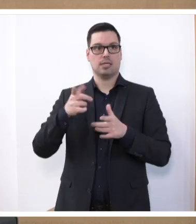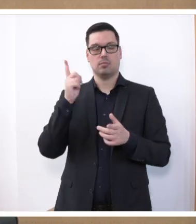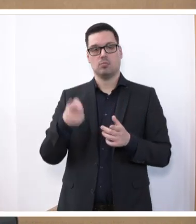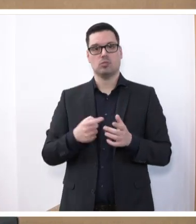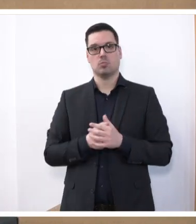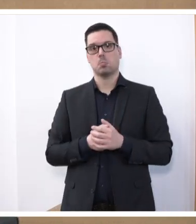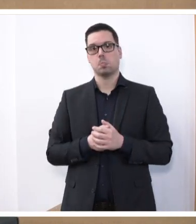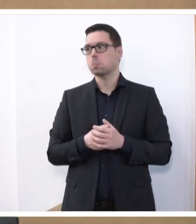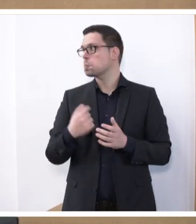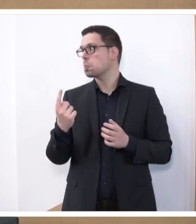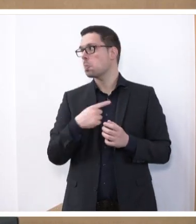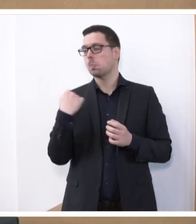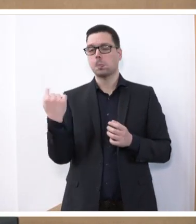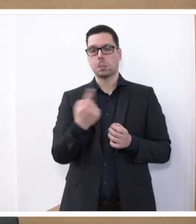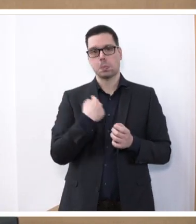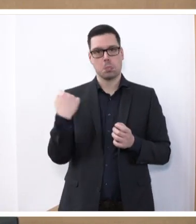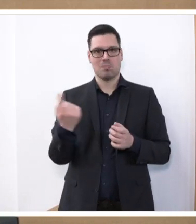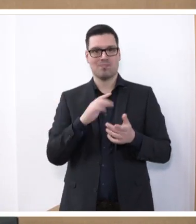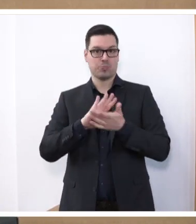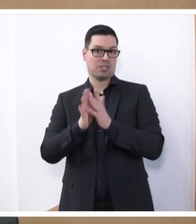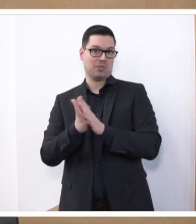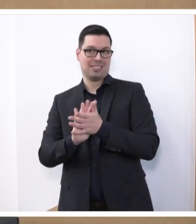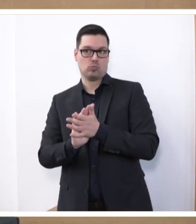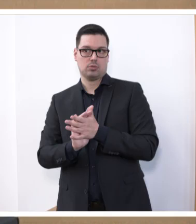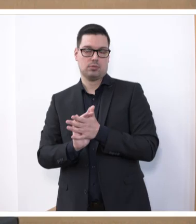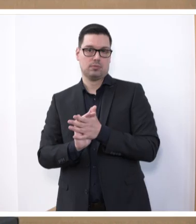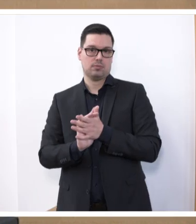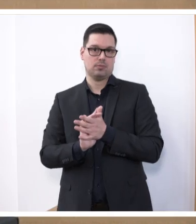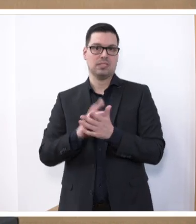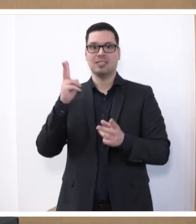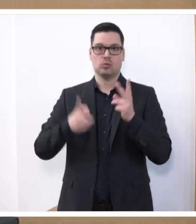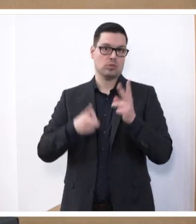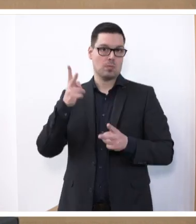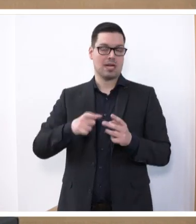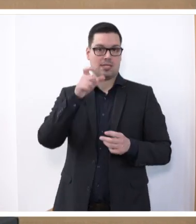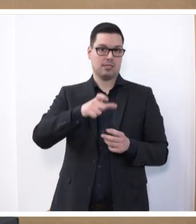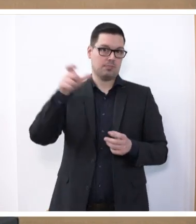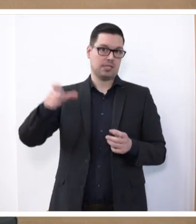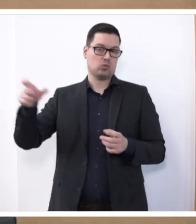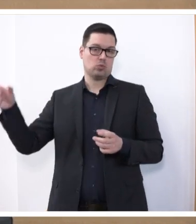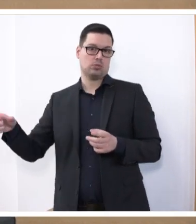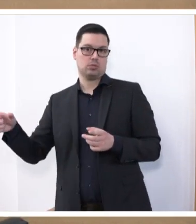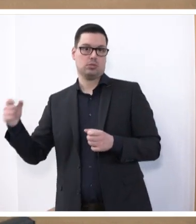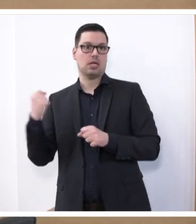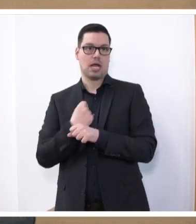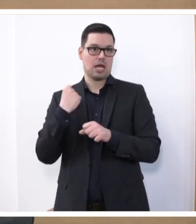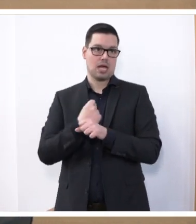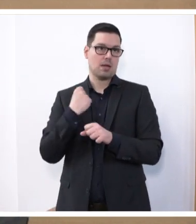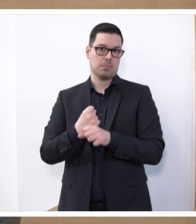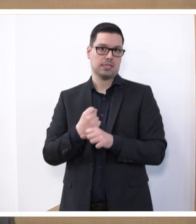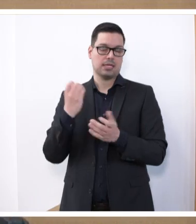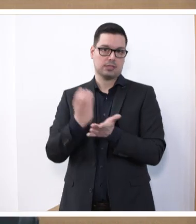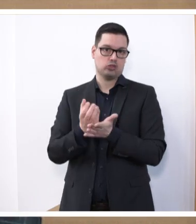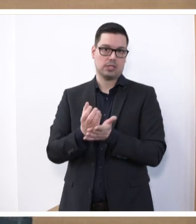es für uns Rahmenbedingung für Abgeordnete die der autonormalverbraucher die normale Arbeitnehmerin und Arbeitnehmer